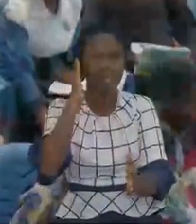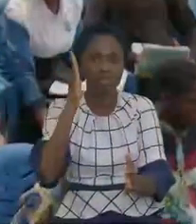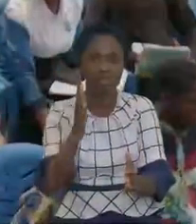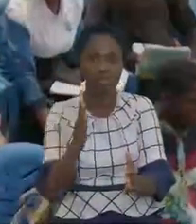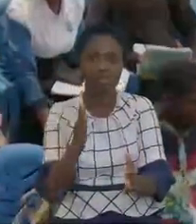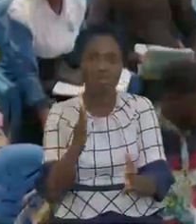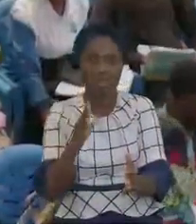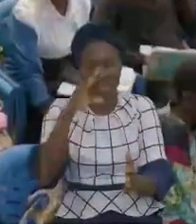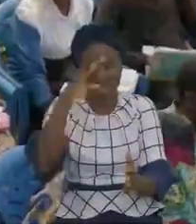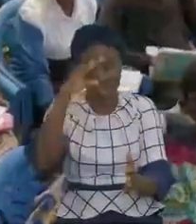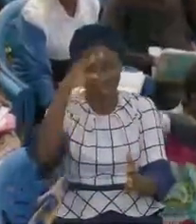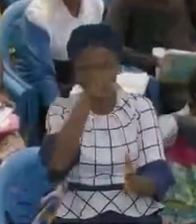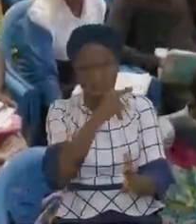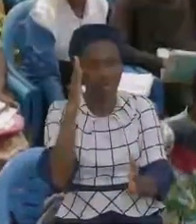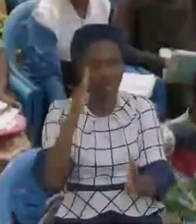haut dans sa vie.